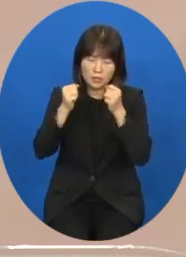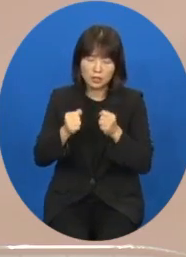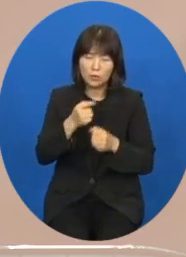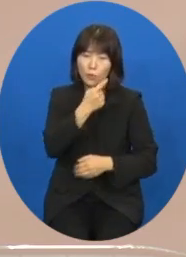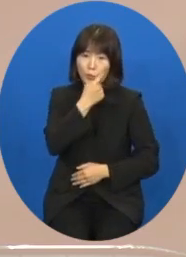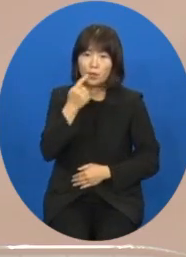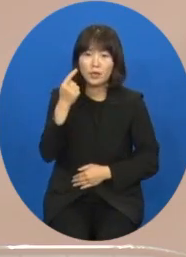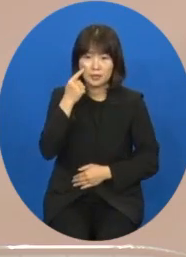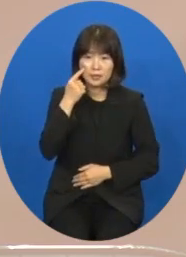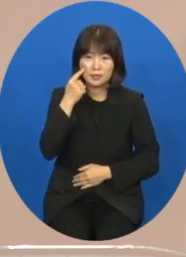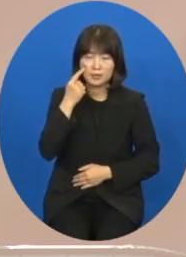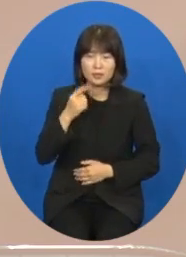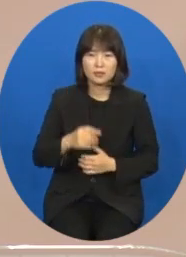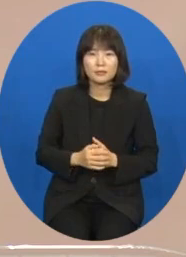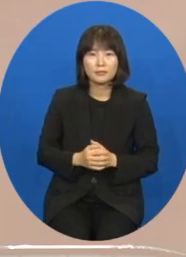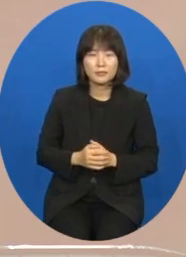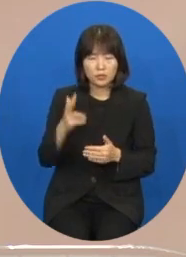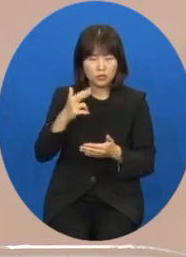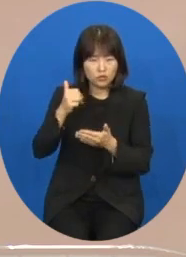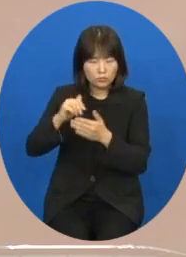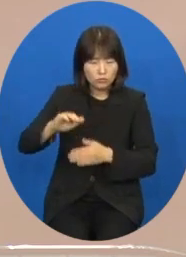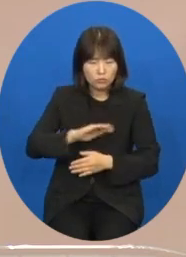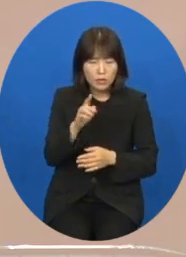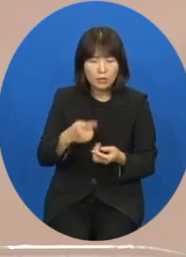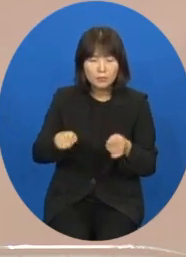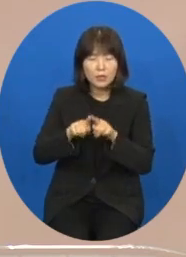겁니다. 주님이 우리와 함께 하죠.